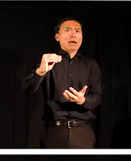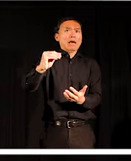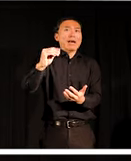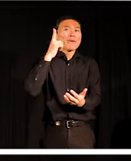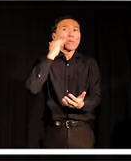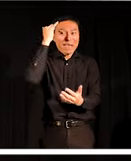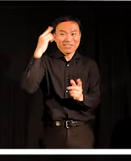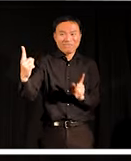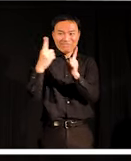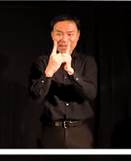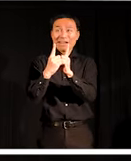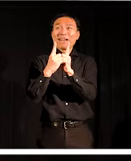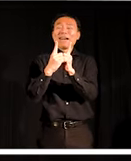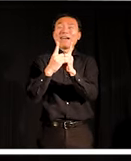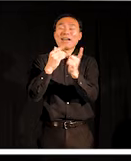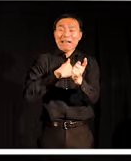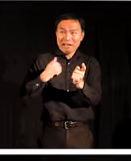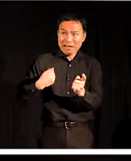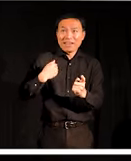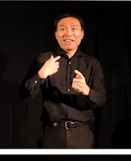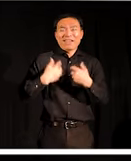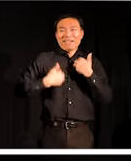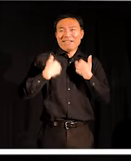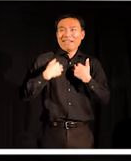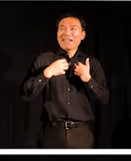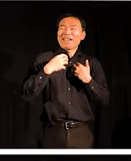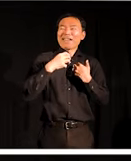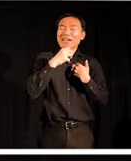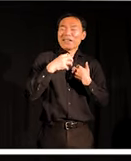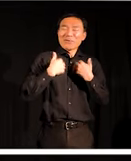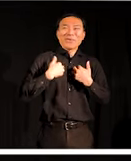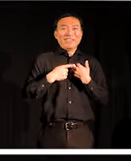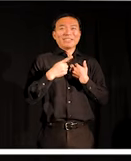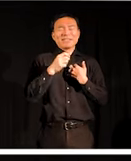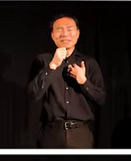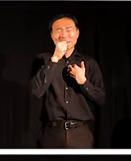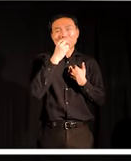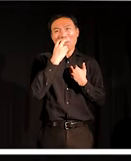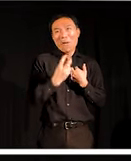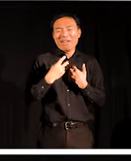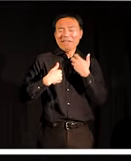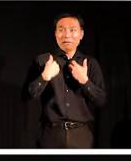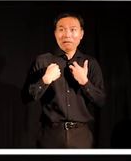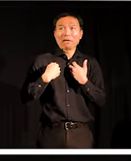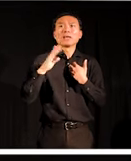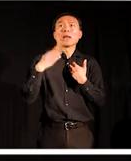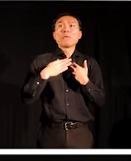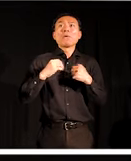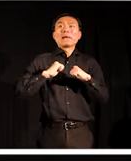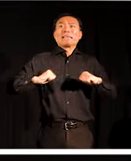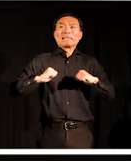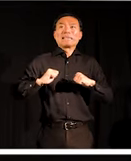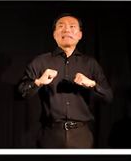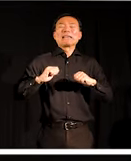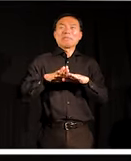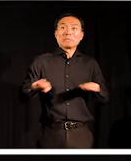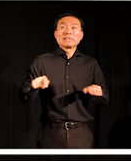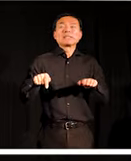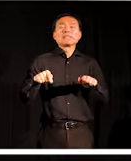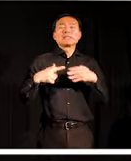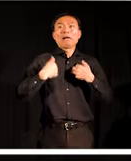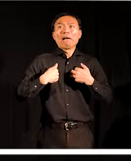再開した時には生きてよかったと喜びましたが生き残ったことを手放しと喜んだわけではありませんでし